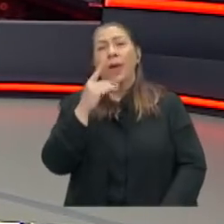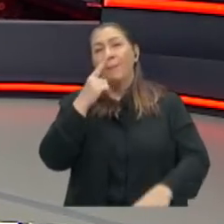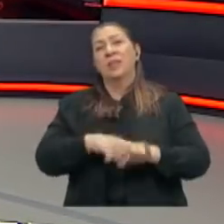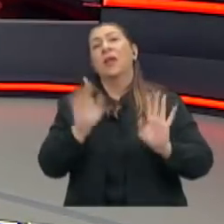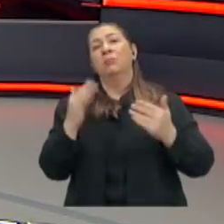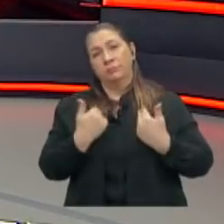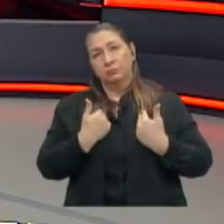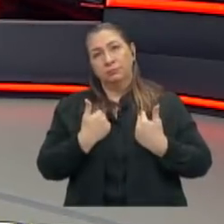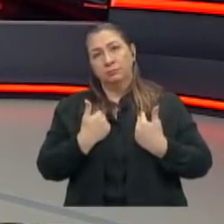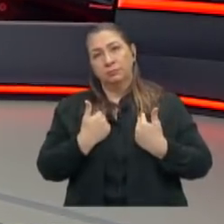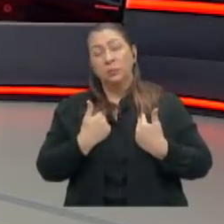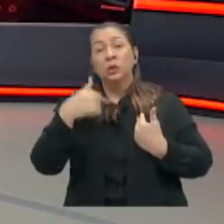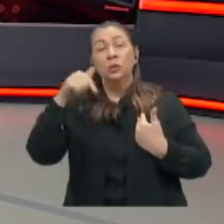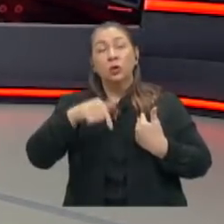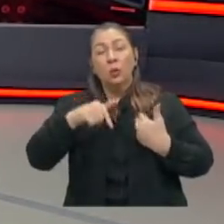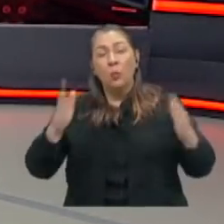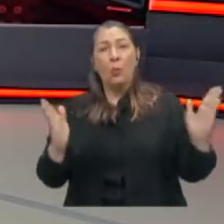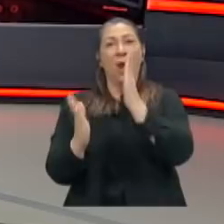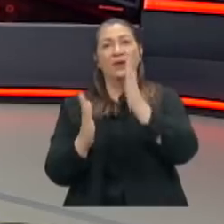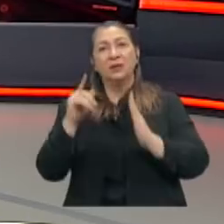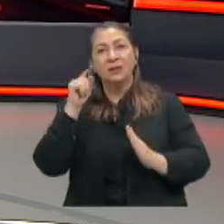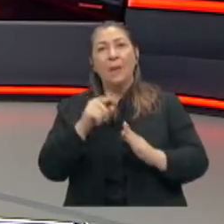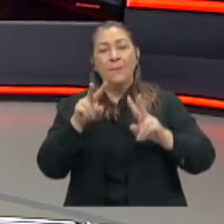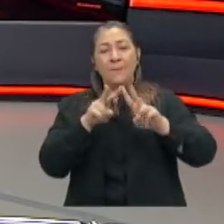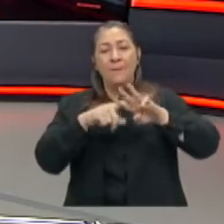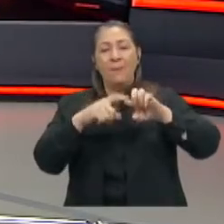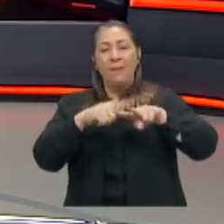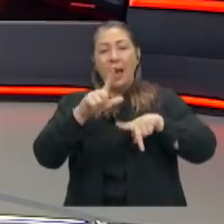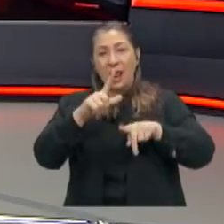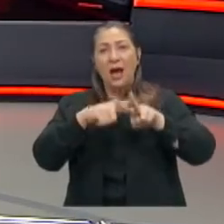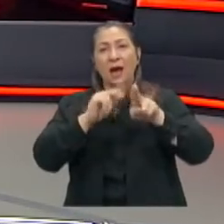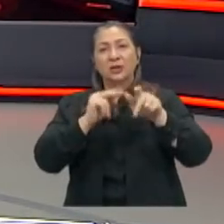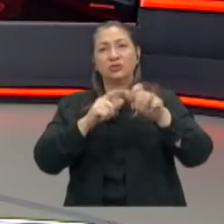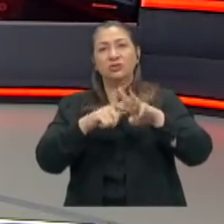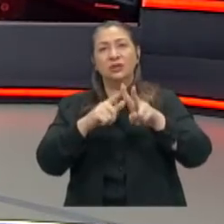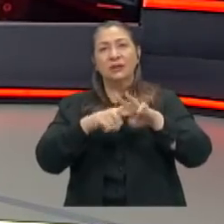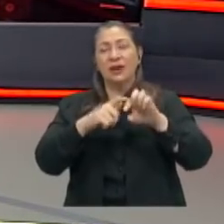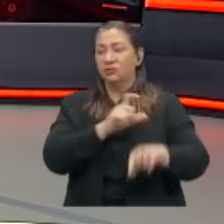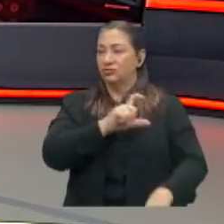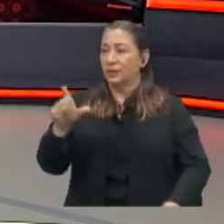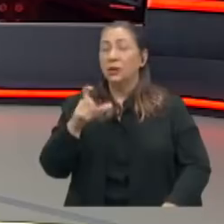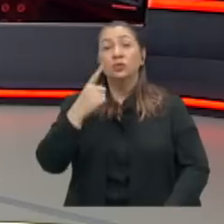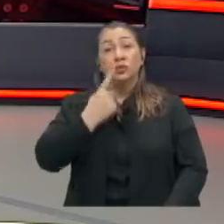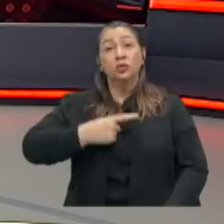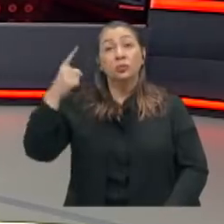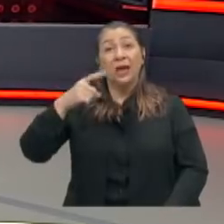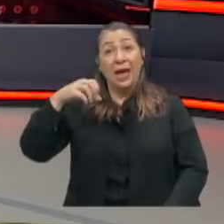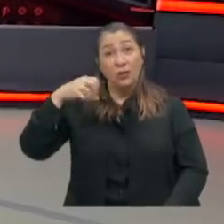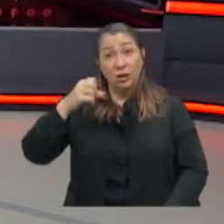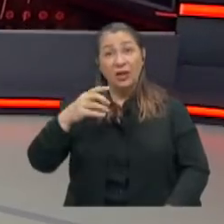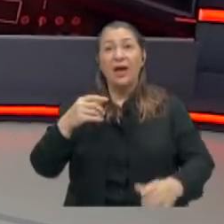değilim. Bugün muhalefetten de, Meral Akşener'den de cevap geldi. Cumhurbaşkanı Erdoğan'a fezleke resti.